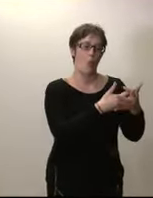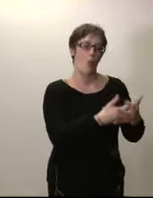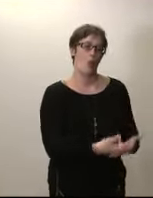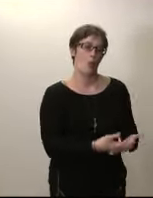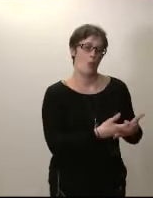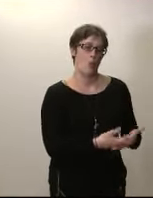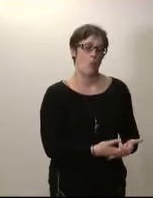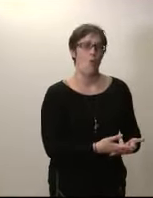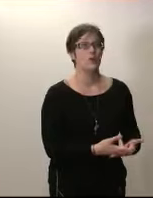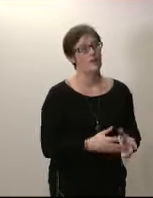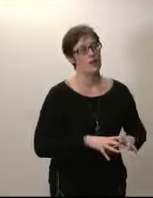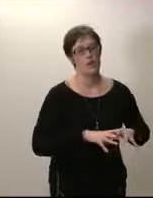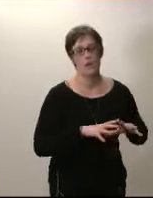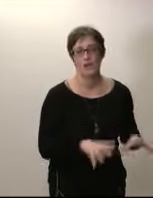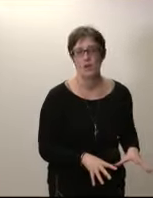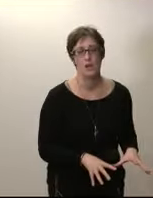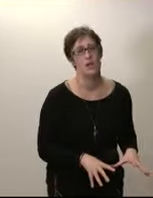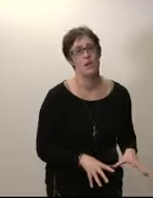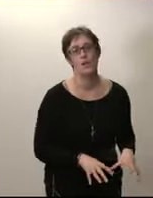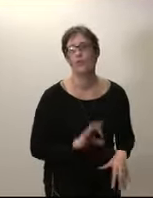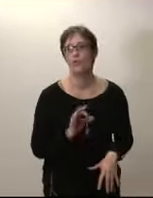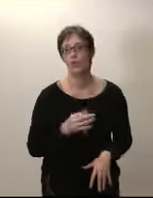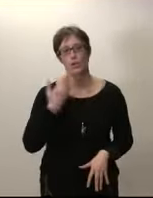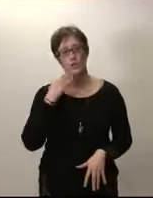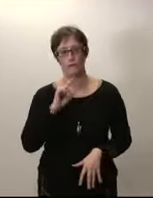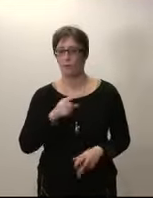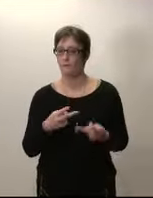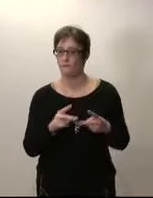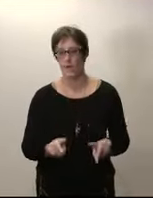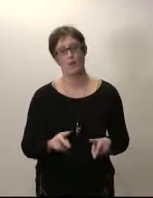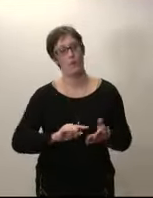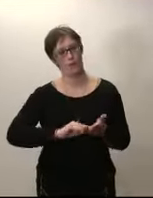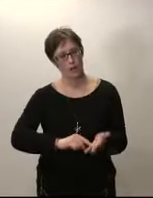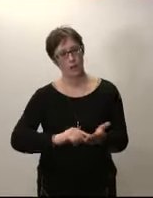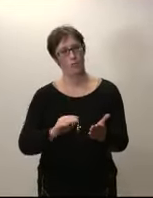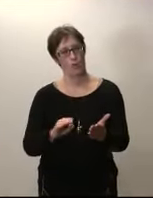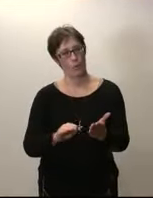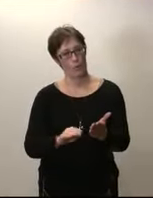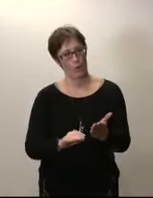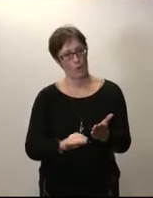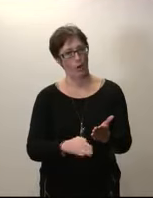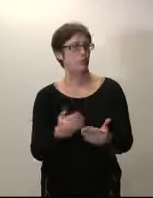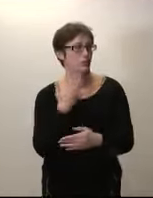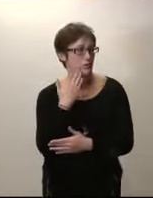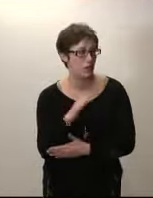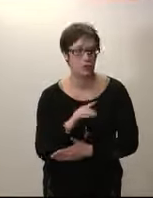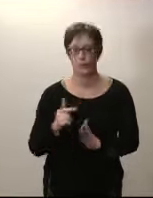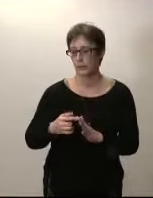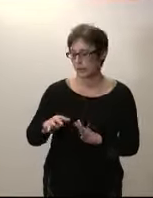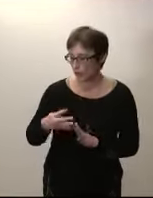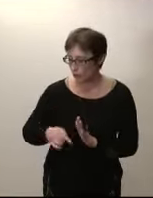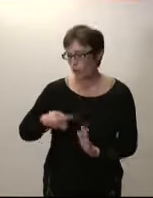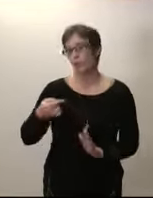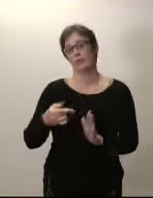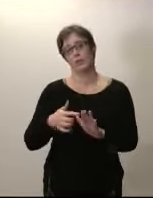faire autrement. Il faut certes désendetter la ville. D'abord, nous l'avions dit. Nous avions dit en 2014 et nous l'avions répété en 2015